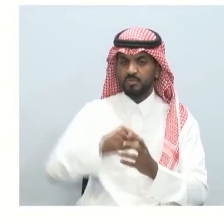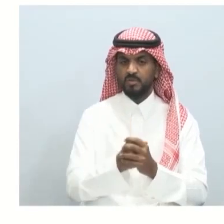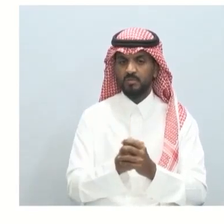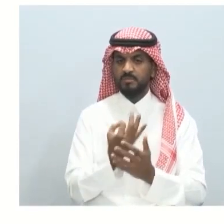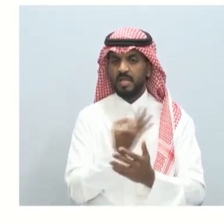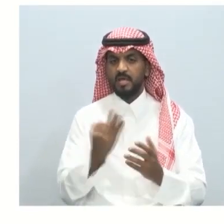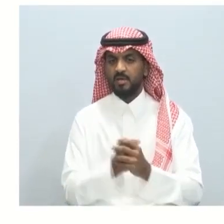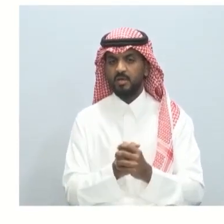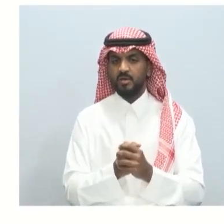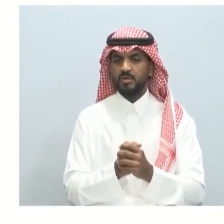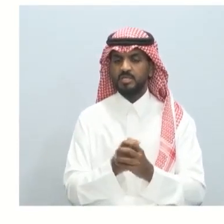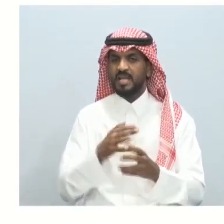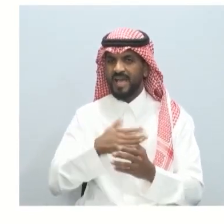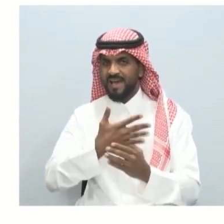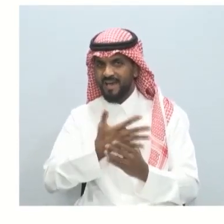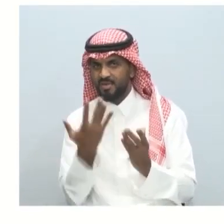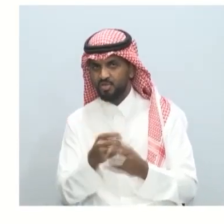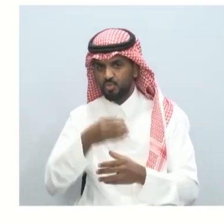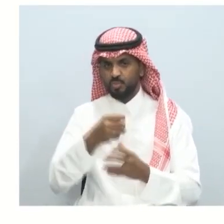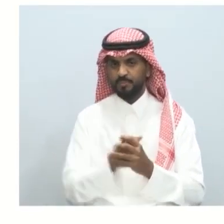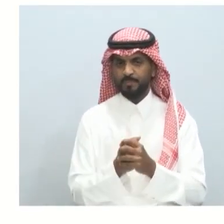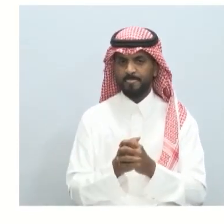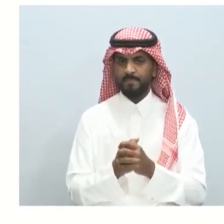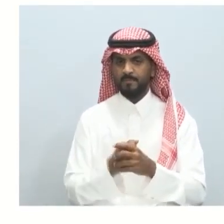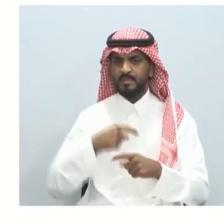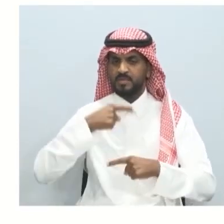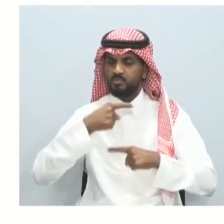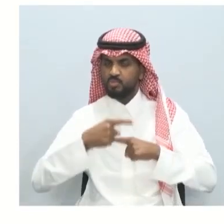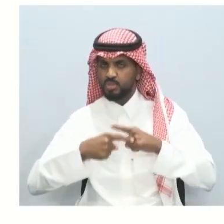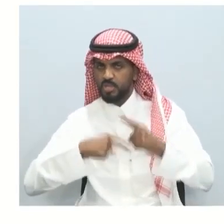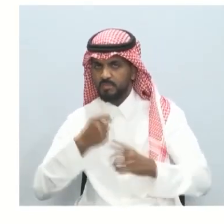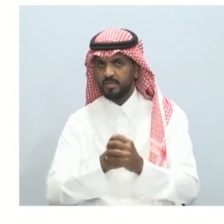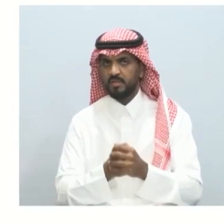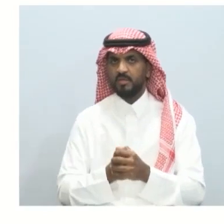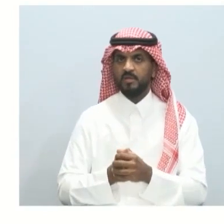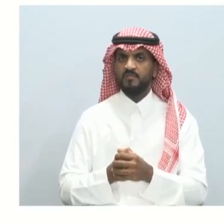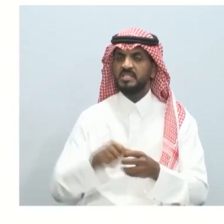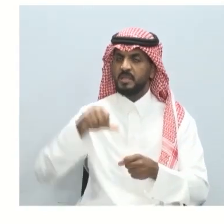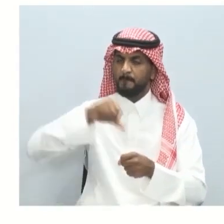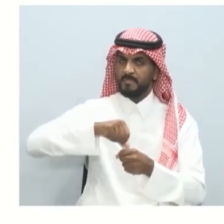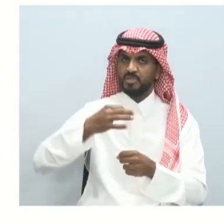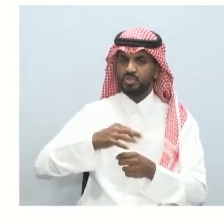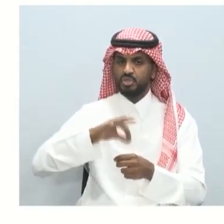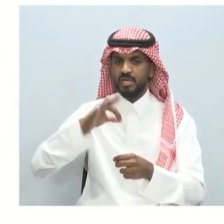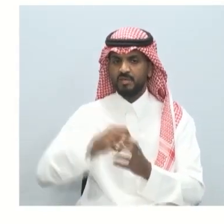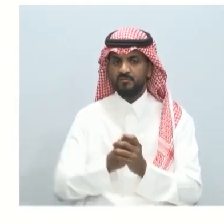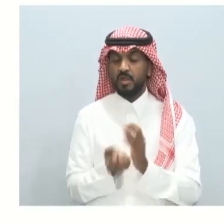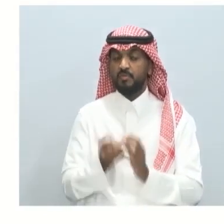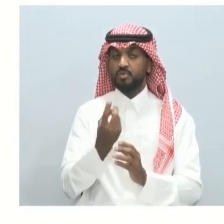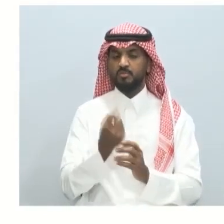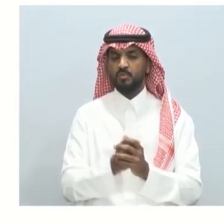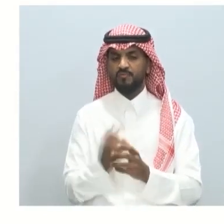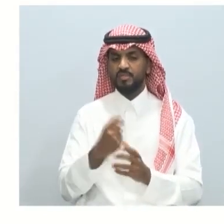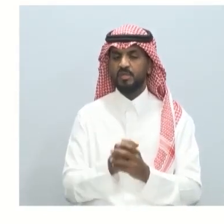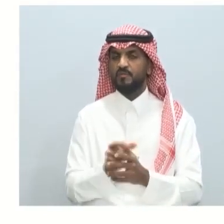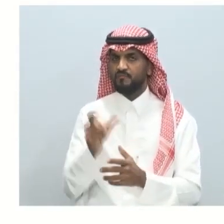الى ان امتلا واخذ يسيل خارج الكوب وهو ما زال مستمرا في صب الشاي فنهض الشاب وانفجر في